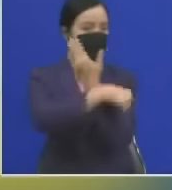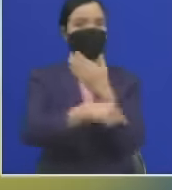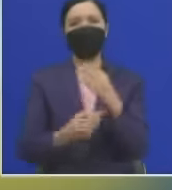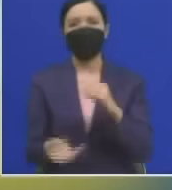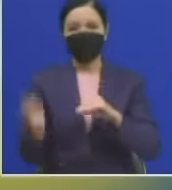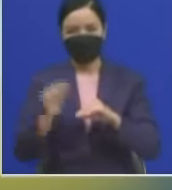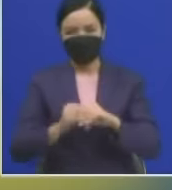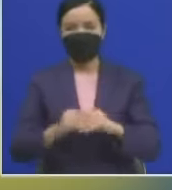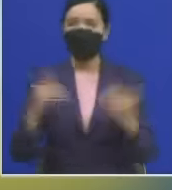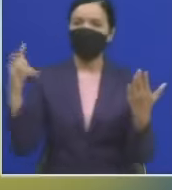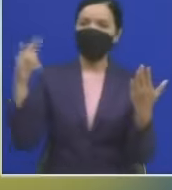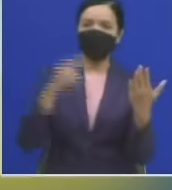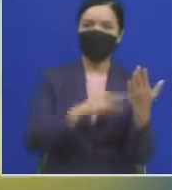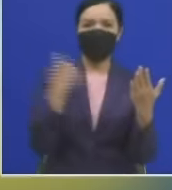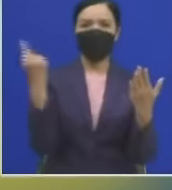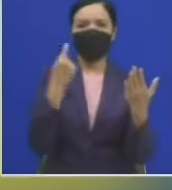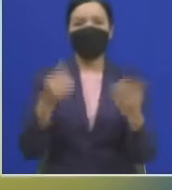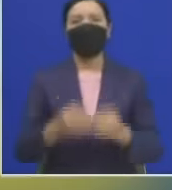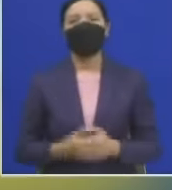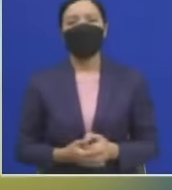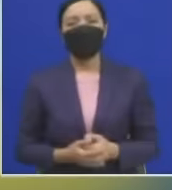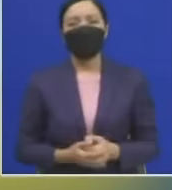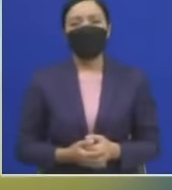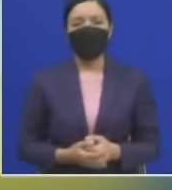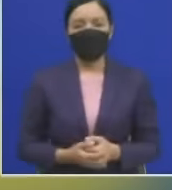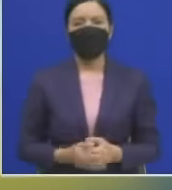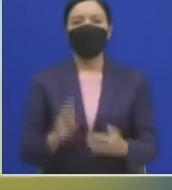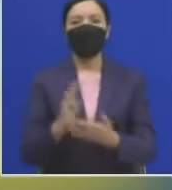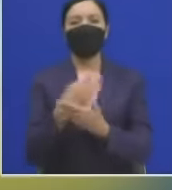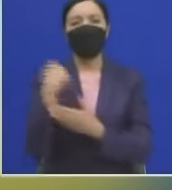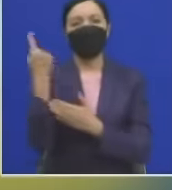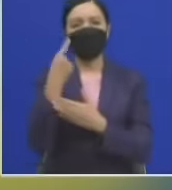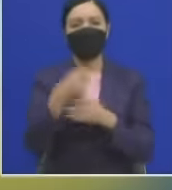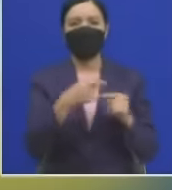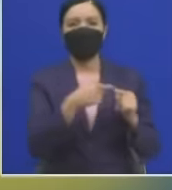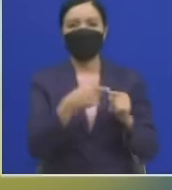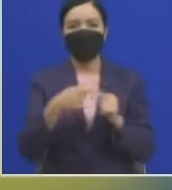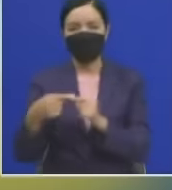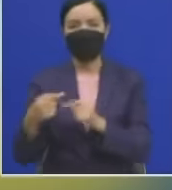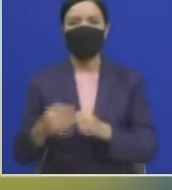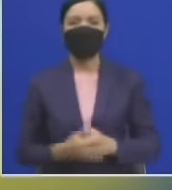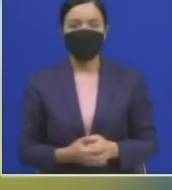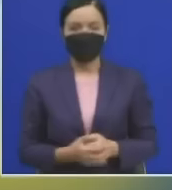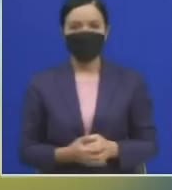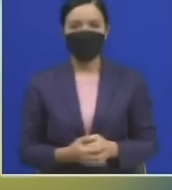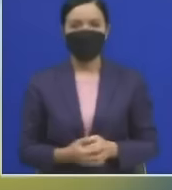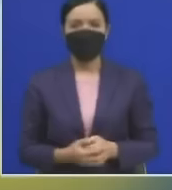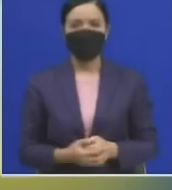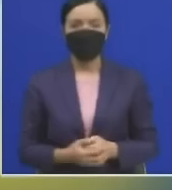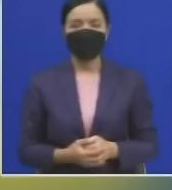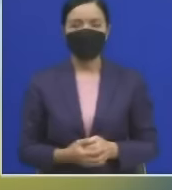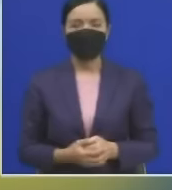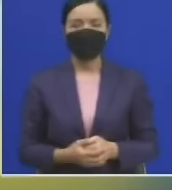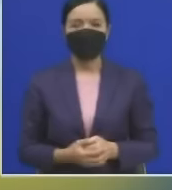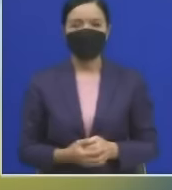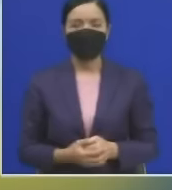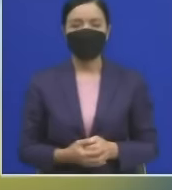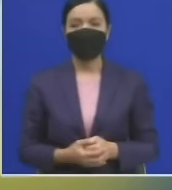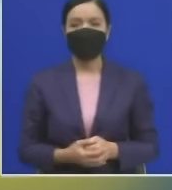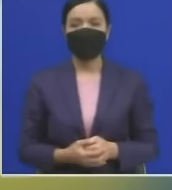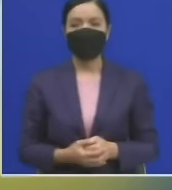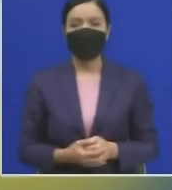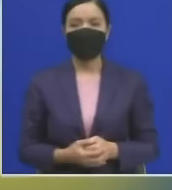องทางในการต่อลมหายใจธุรกิจท่องเที่ยวนะทางเลือกของท่องเที่ยวก็เพิ่มเติมขึ้นนะอาจจะม